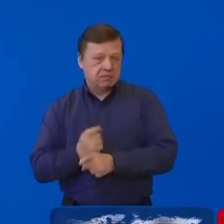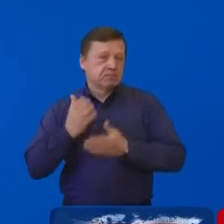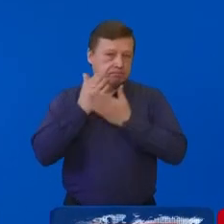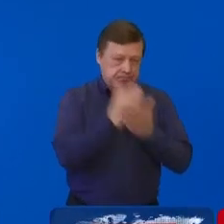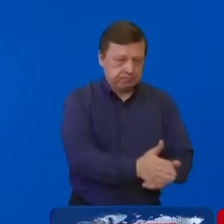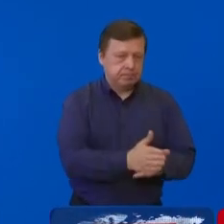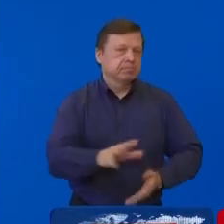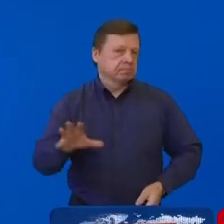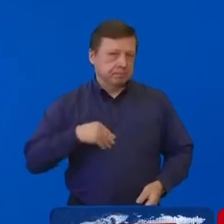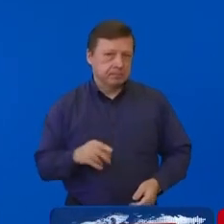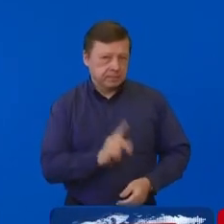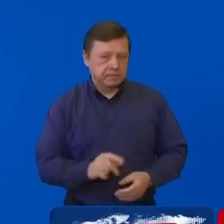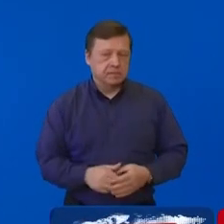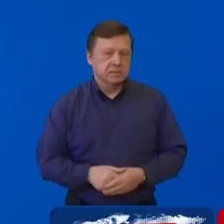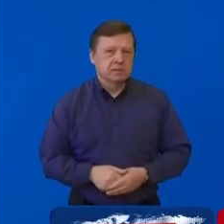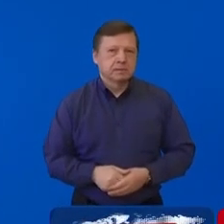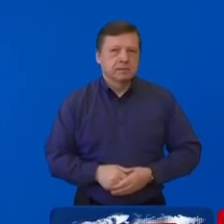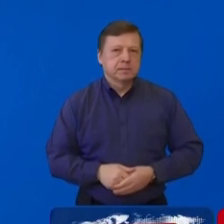u przedsiębiorców.